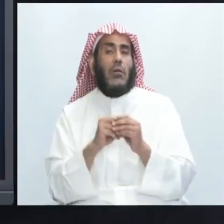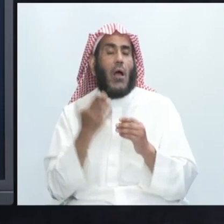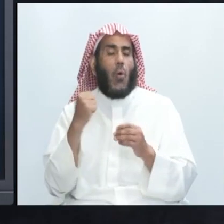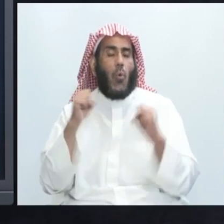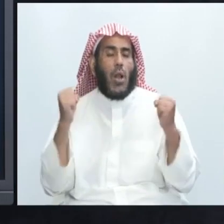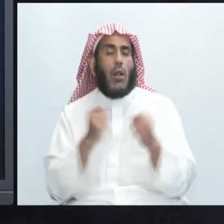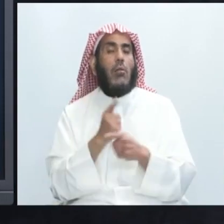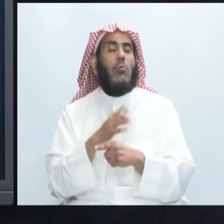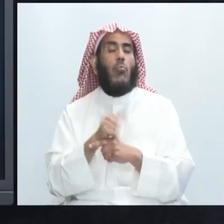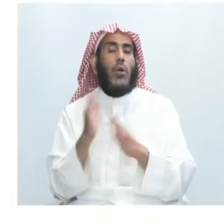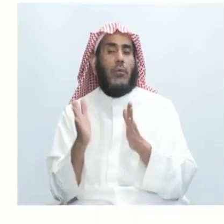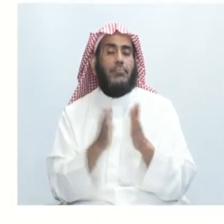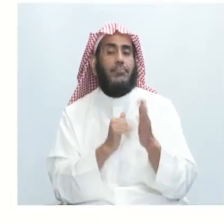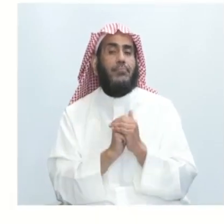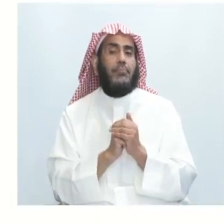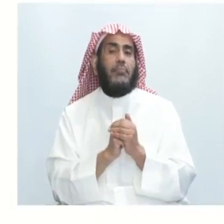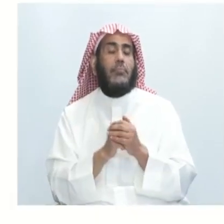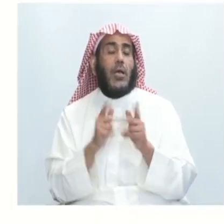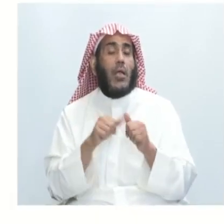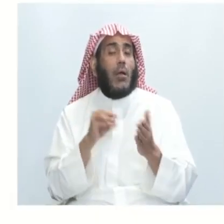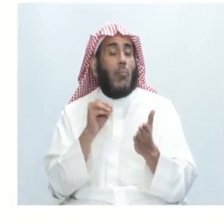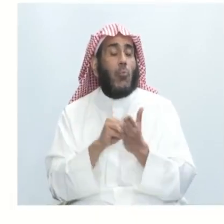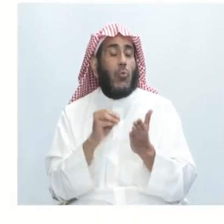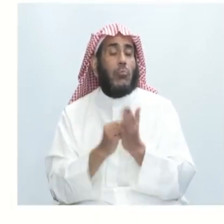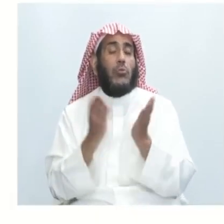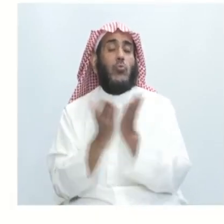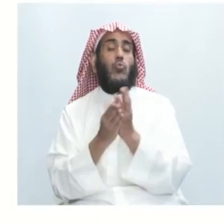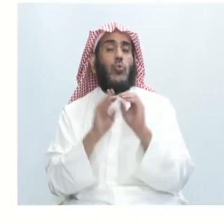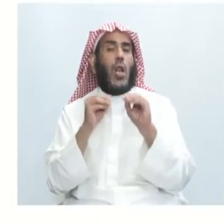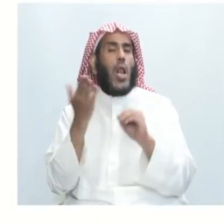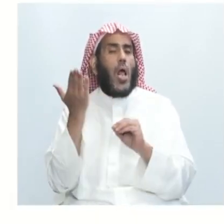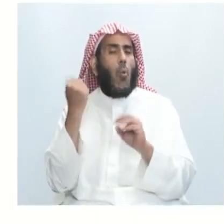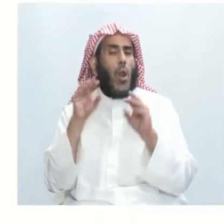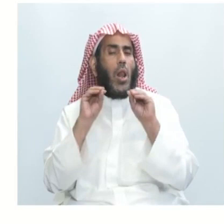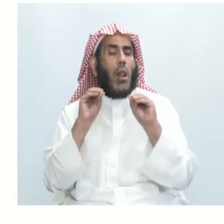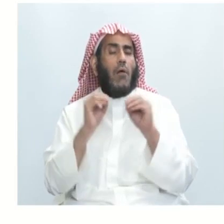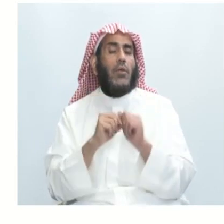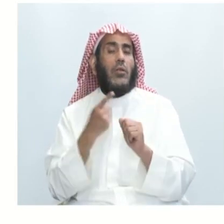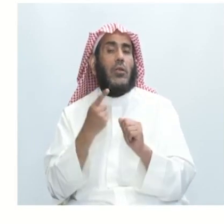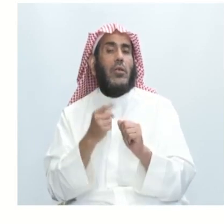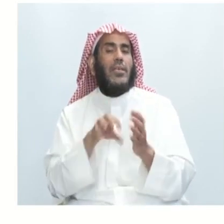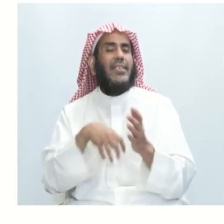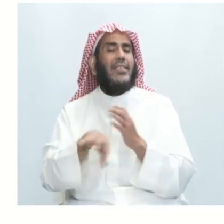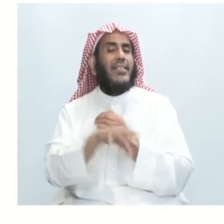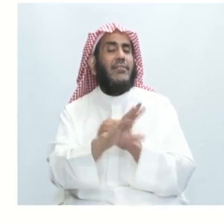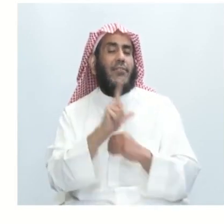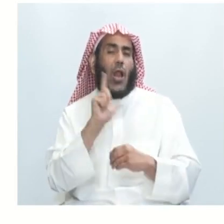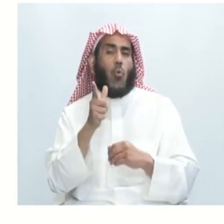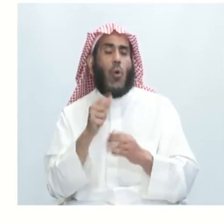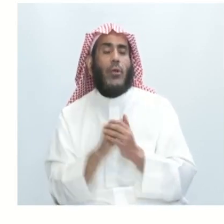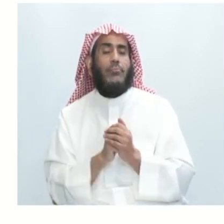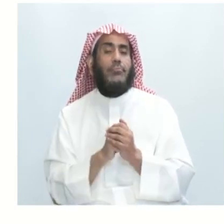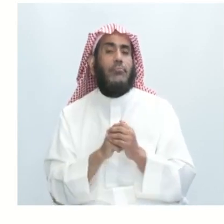قد كتبت ذلك ايضا من ضمن الدروس التي يتكلمنا عنها في هذه الوحده هو الصنف اللغوي الصنف